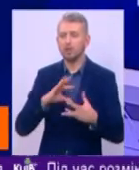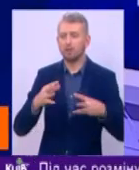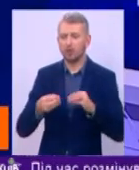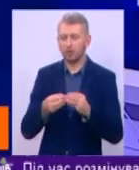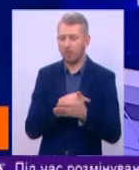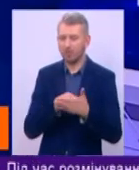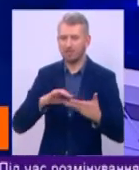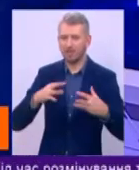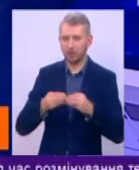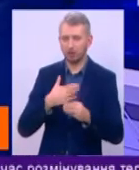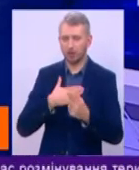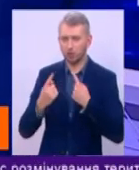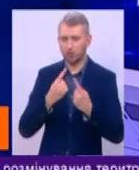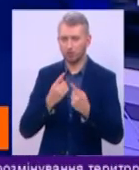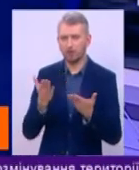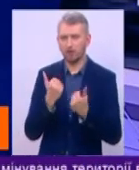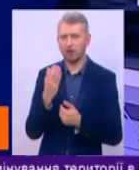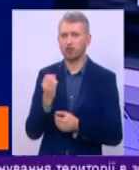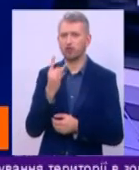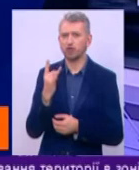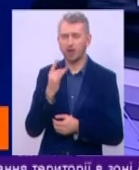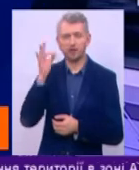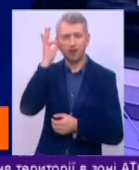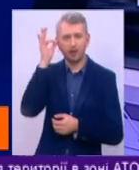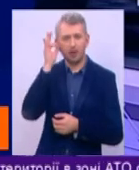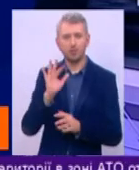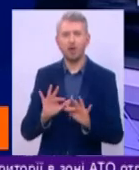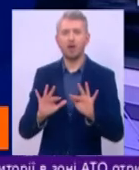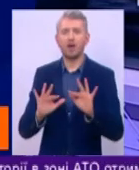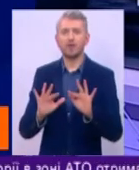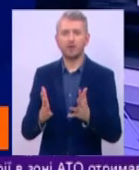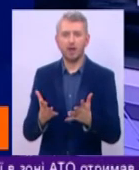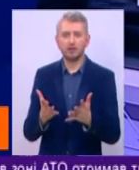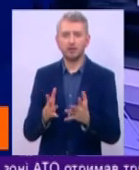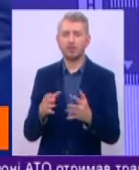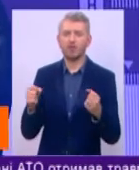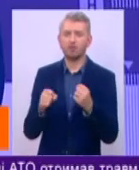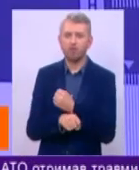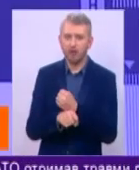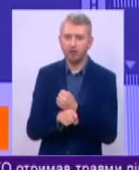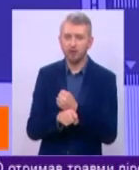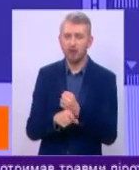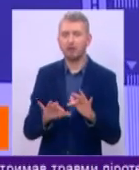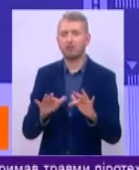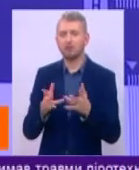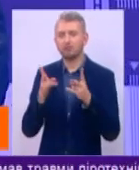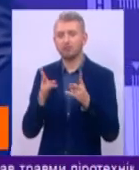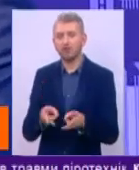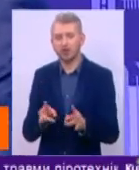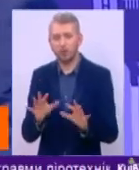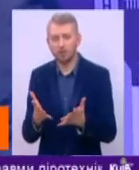підбити підсумок нашої розмови, давайте ще раз нагадаємо, у разі травмування у разі нещасного